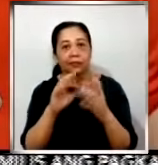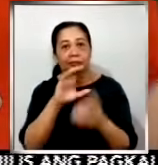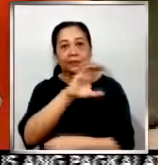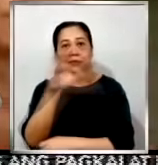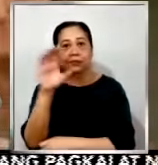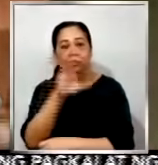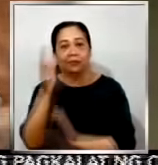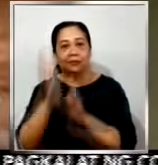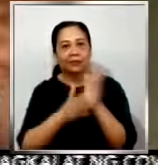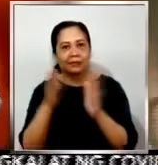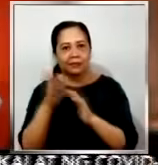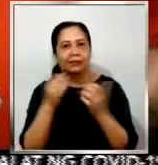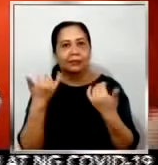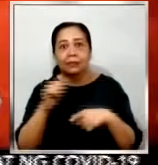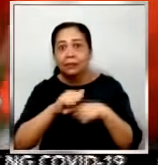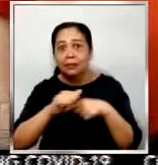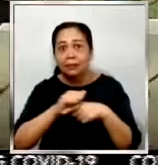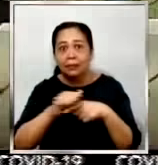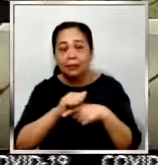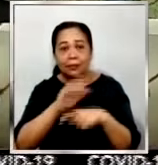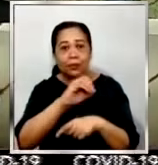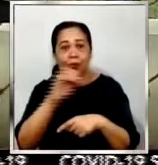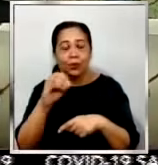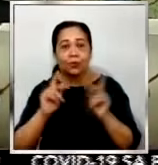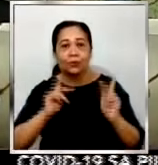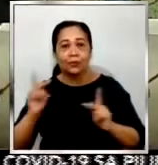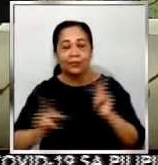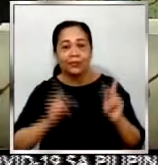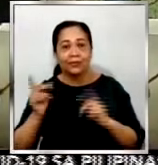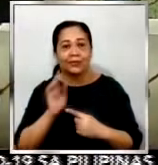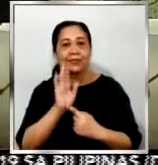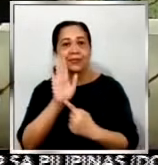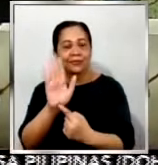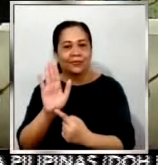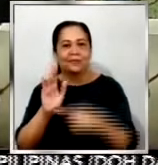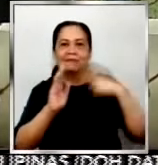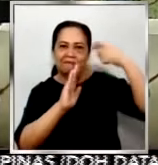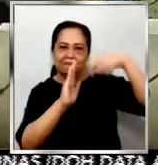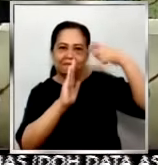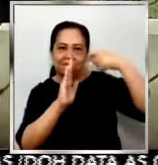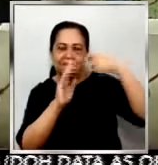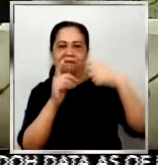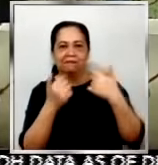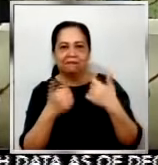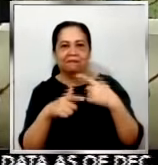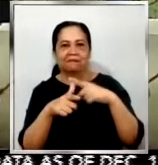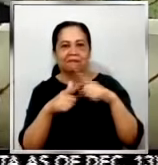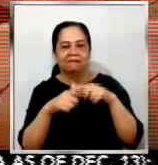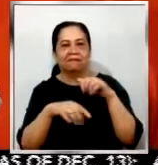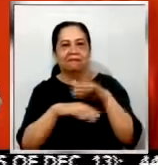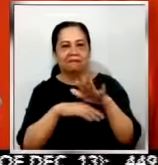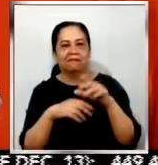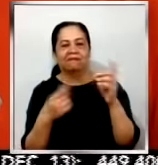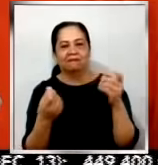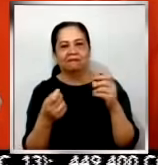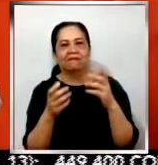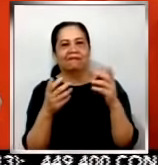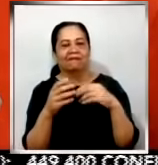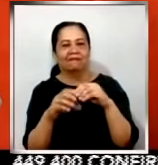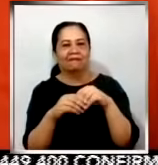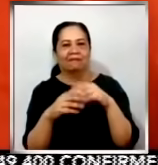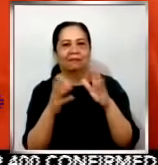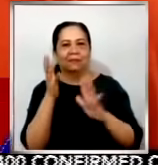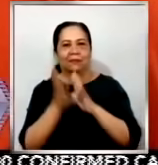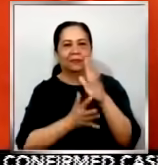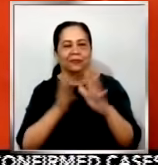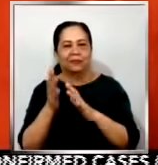nagpa-practice pa rin para sa kanilang performance. I-video na lang daw nila ito at ipe-play sa gaganaping party. We're making a